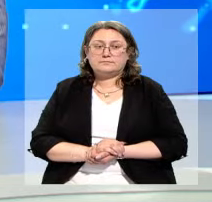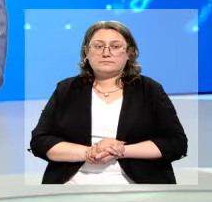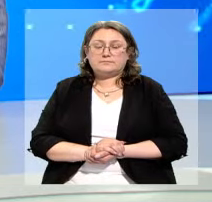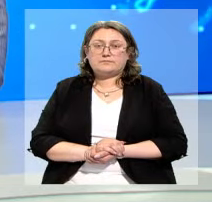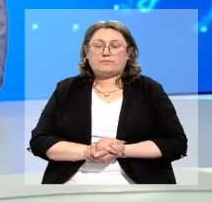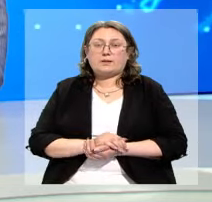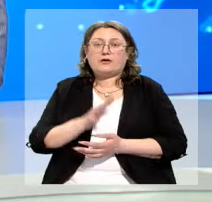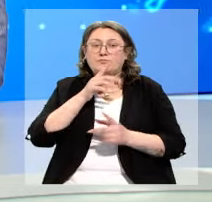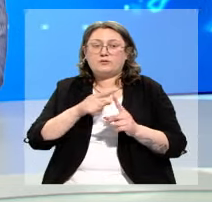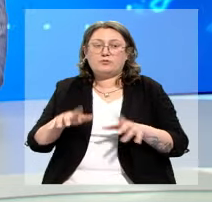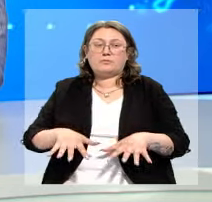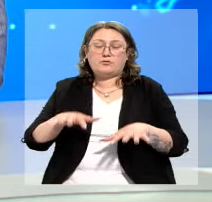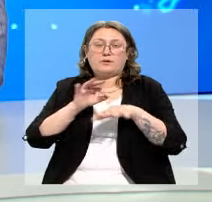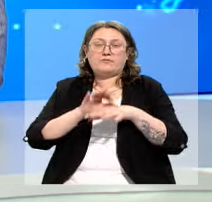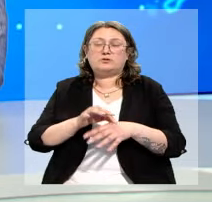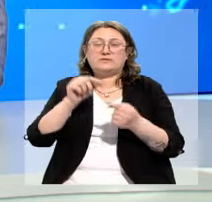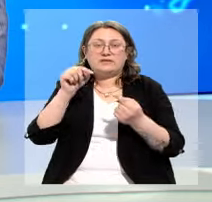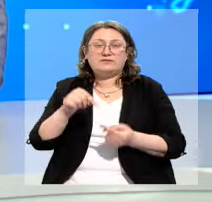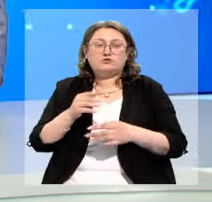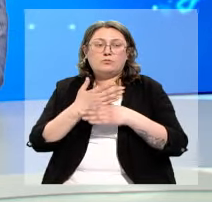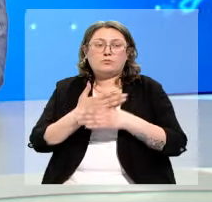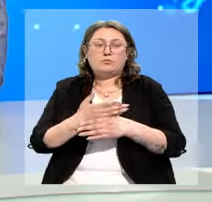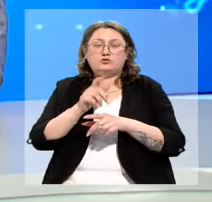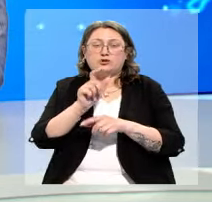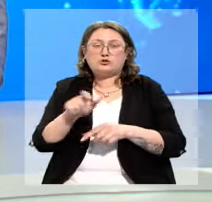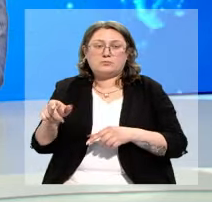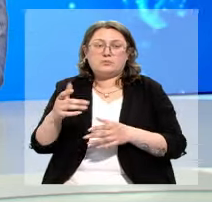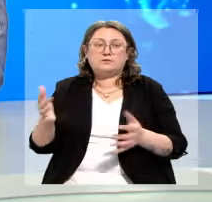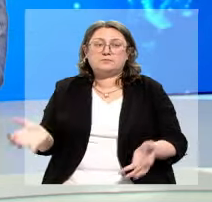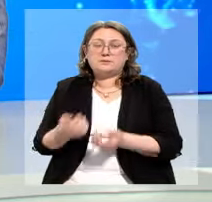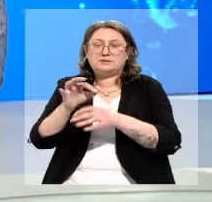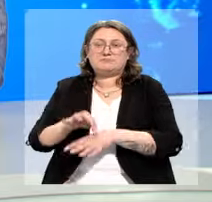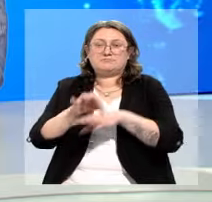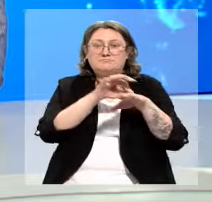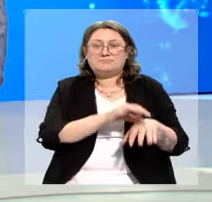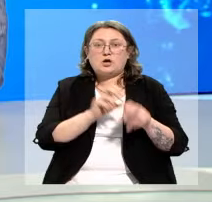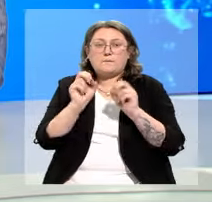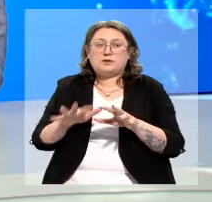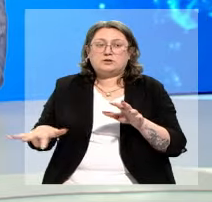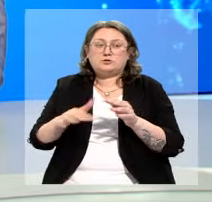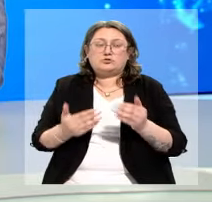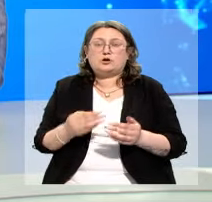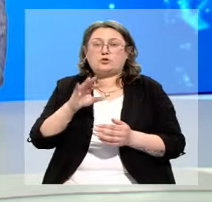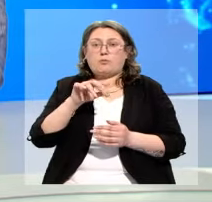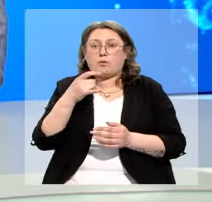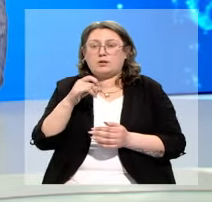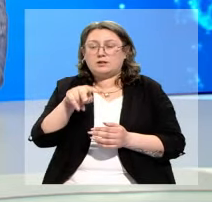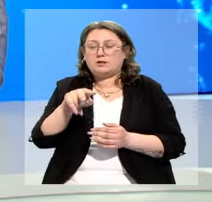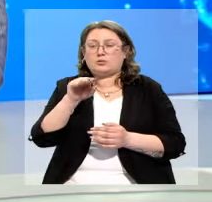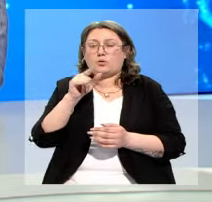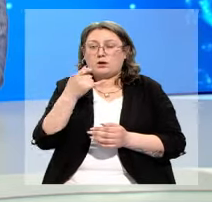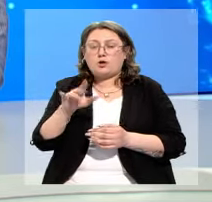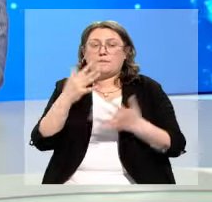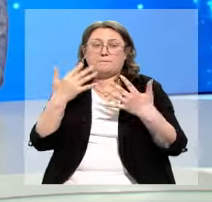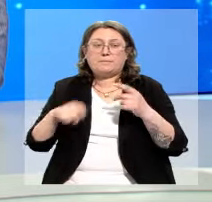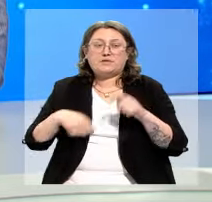Су тасқыны кезінде қауіпті аумақтардан көшірілген азаматтарға тиісті жәрдем жасалуда. Түлігі мен мүлігінен айырылған Тобыл-Торғай тұрғындарына